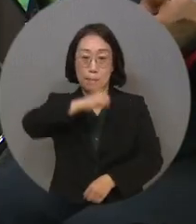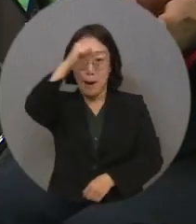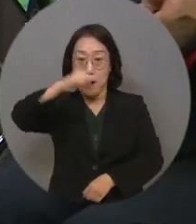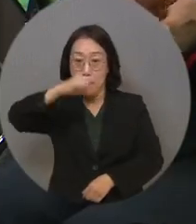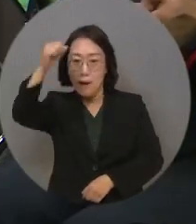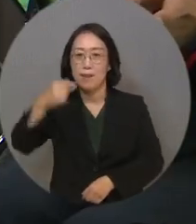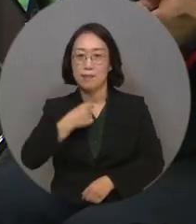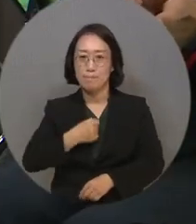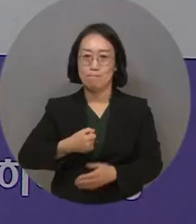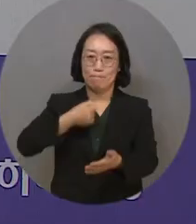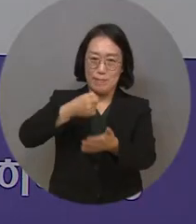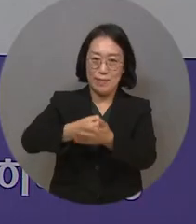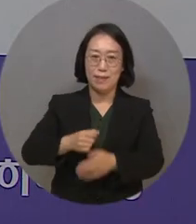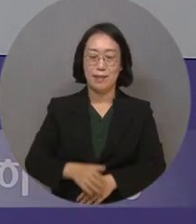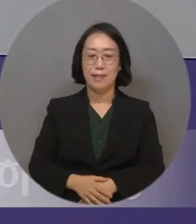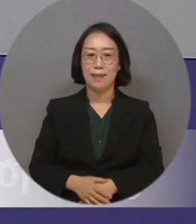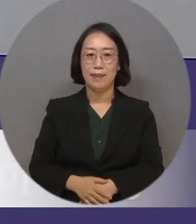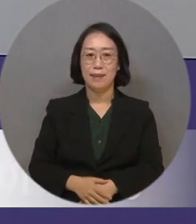의지를 보였습니다.